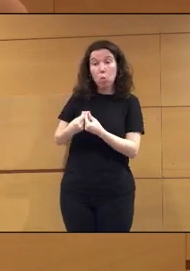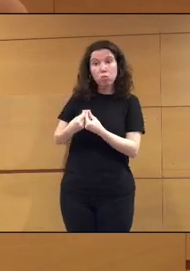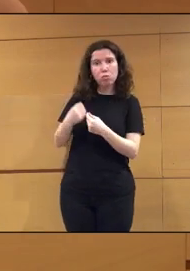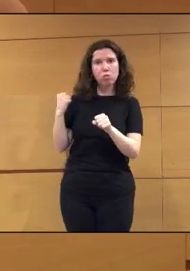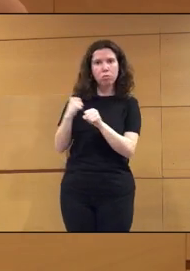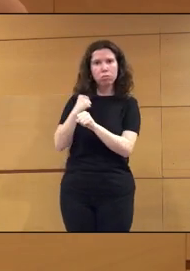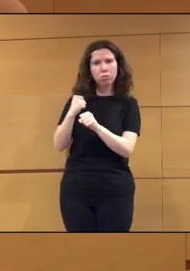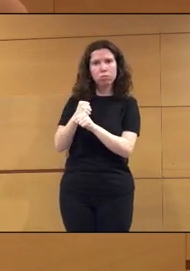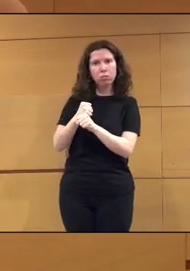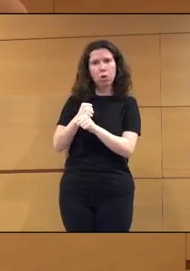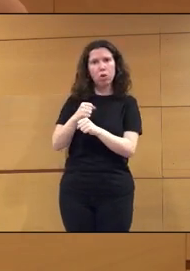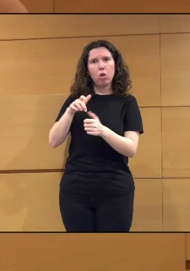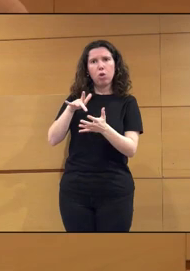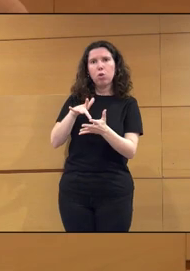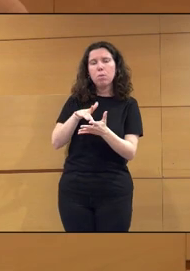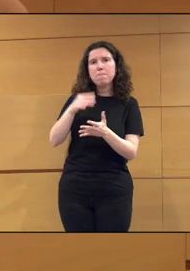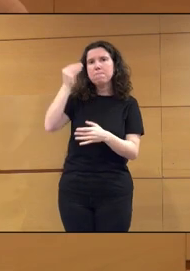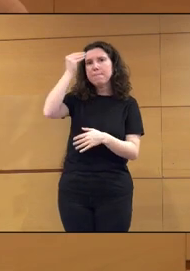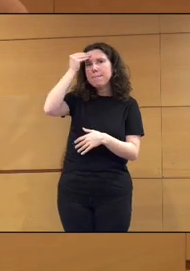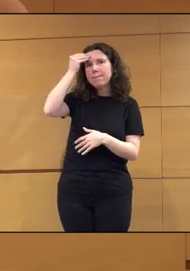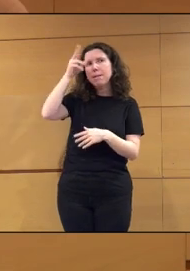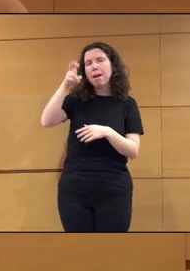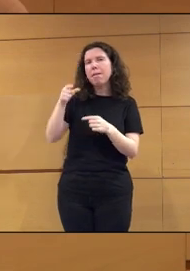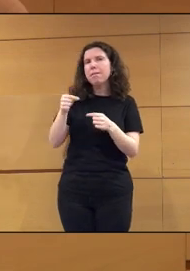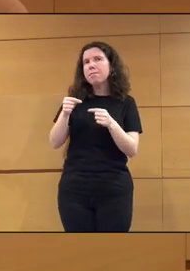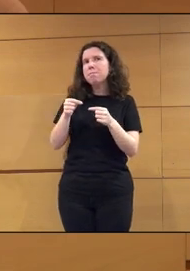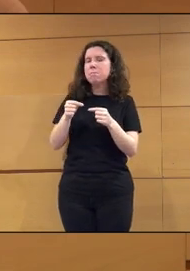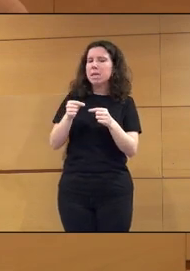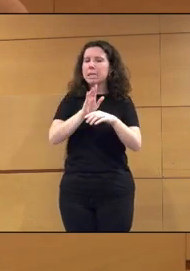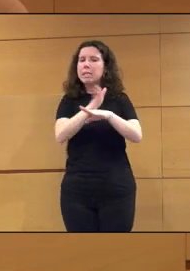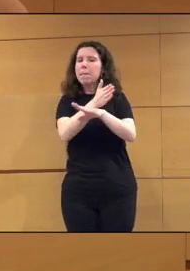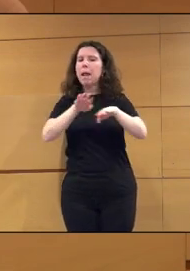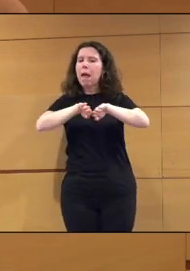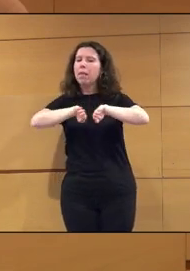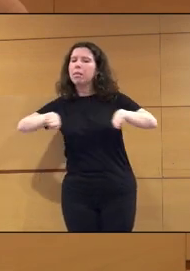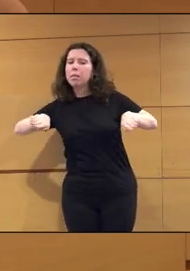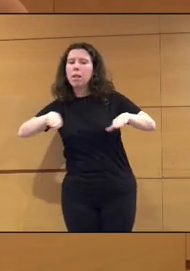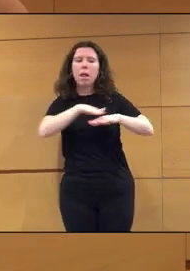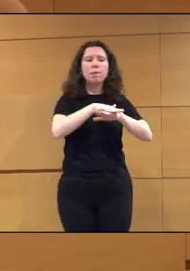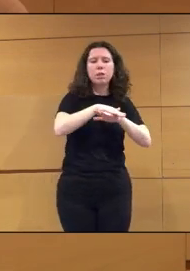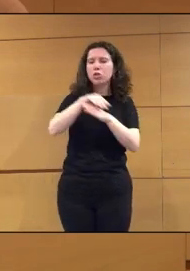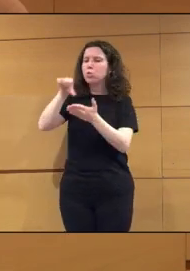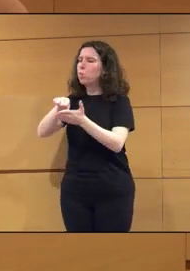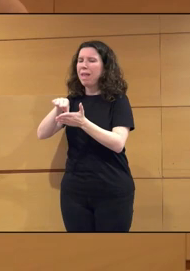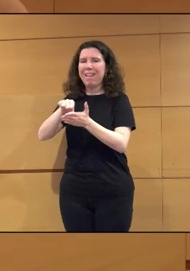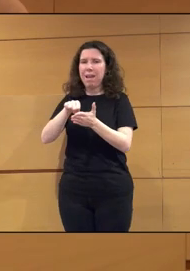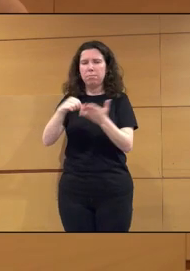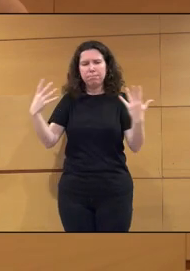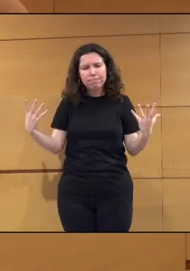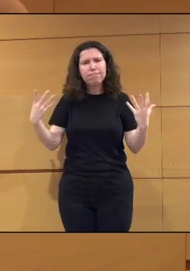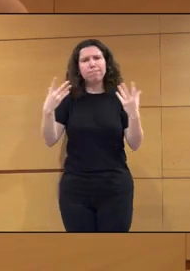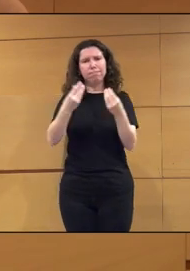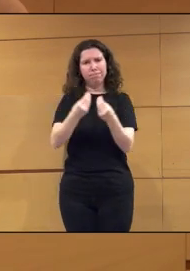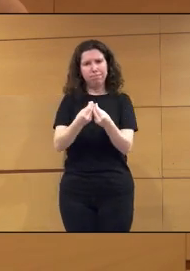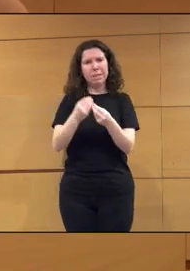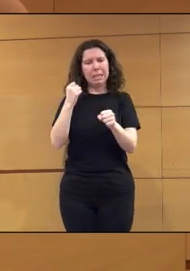totes aquest mite, no? Amb aquest mite de la distància entre administració i ciutadania, que seguim treballant per trencar, en